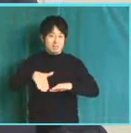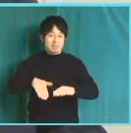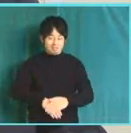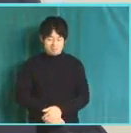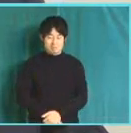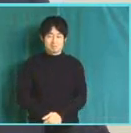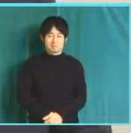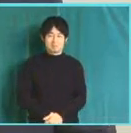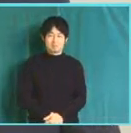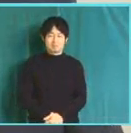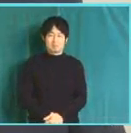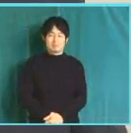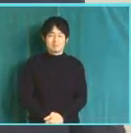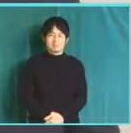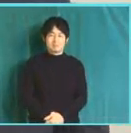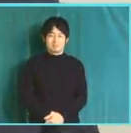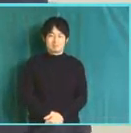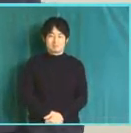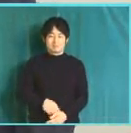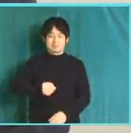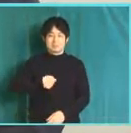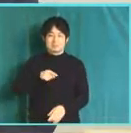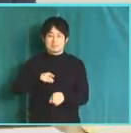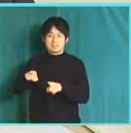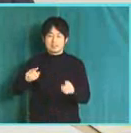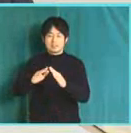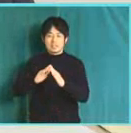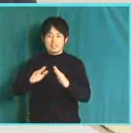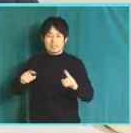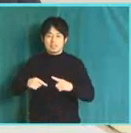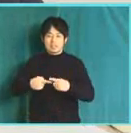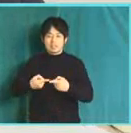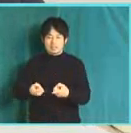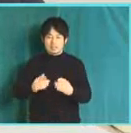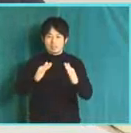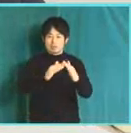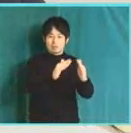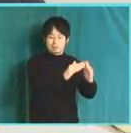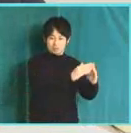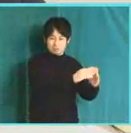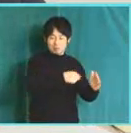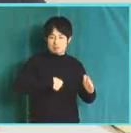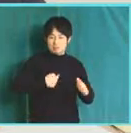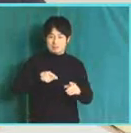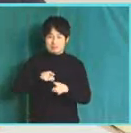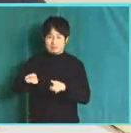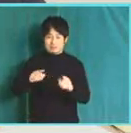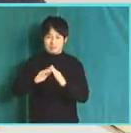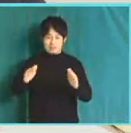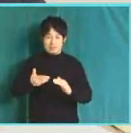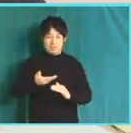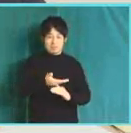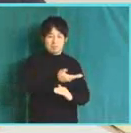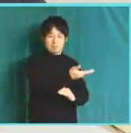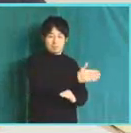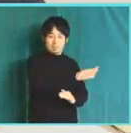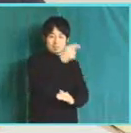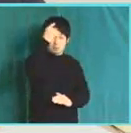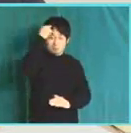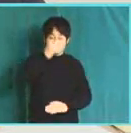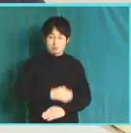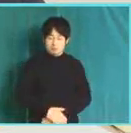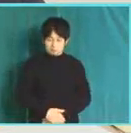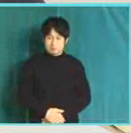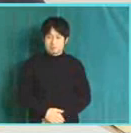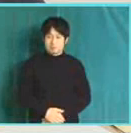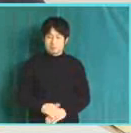。 はい、ね、こちらの自治会に加入されている皆さんのご自宅には自治会から配布されるということなんですけれども、は